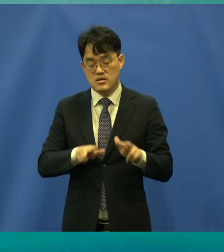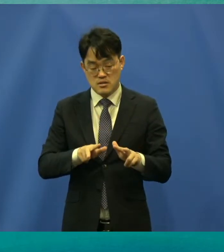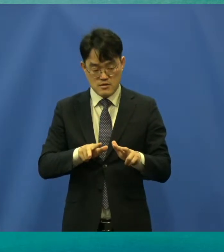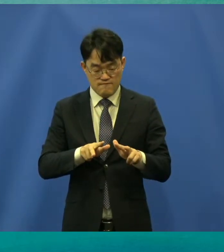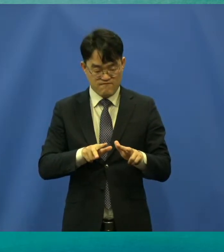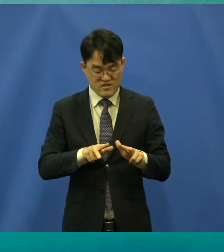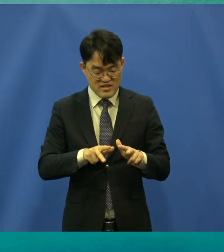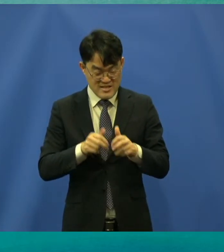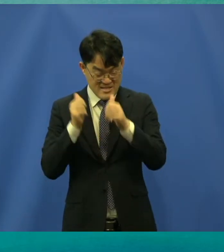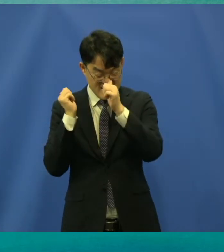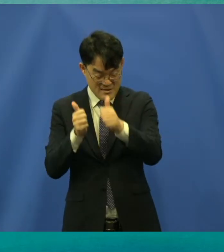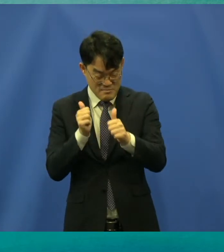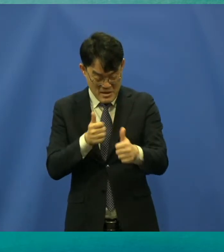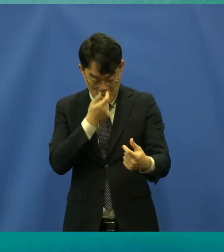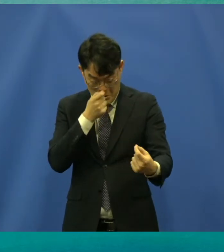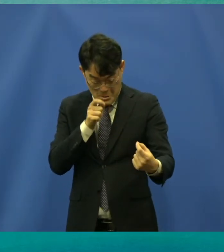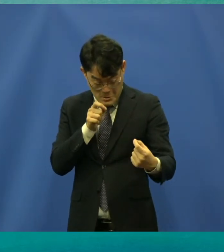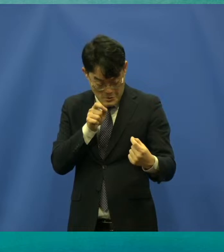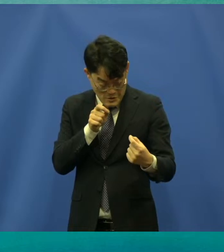생각을 하고 있어요.